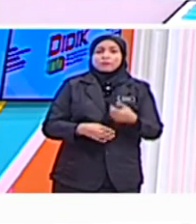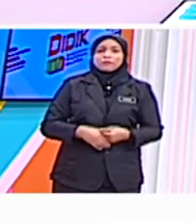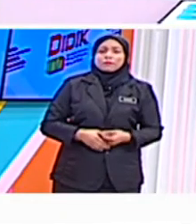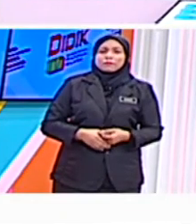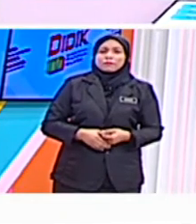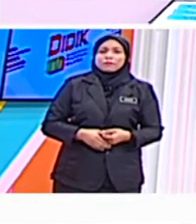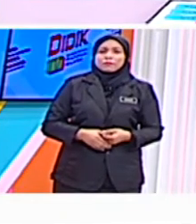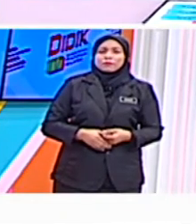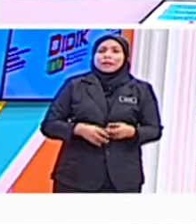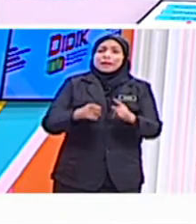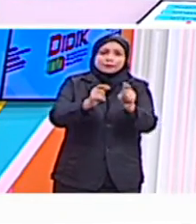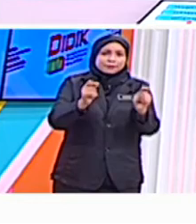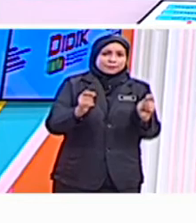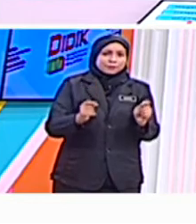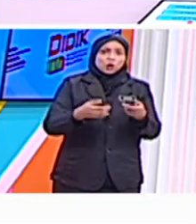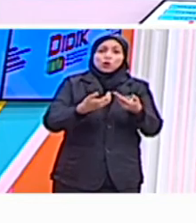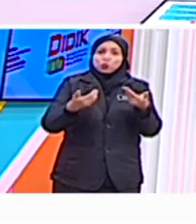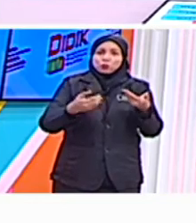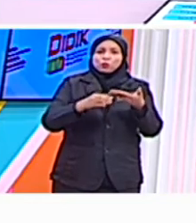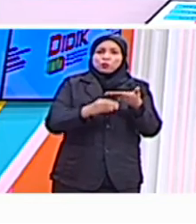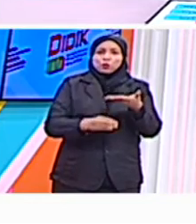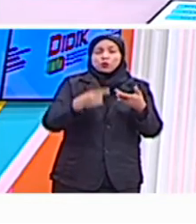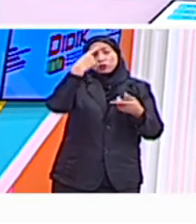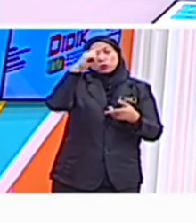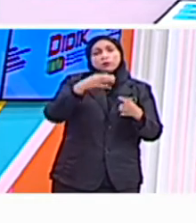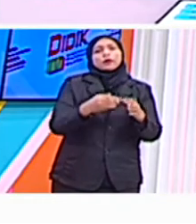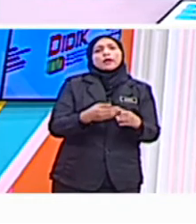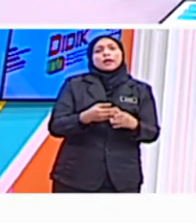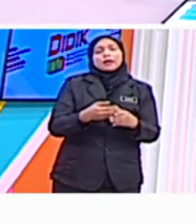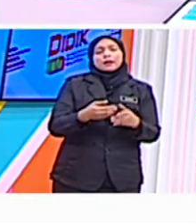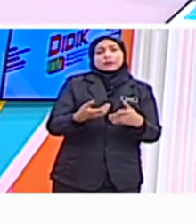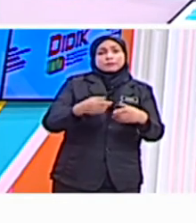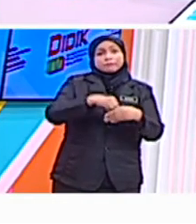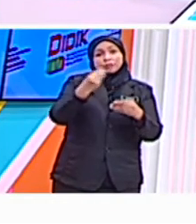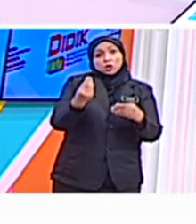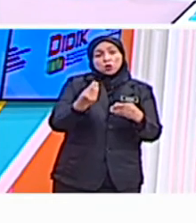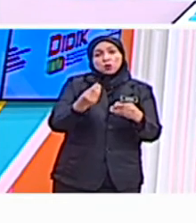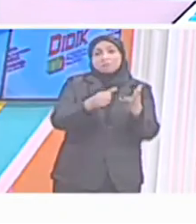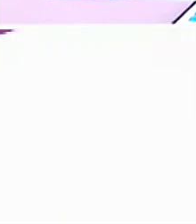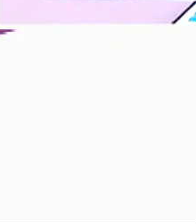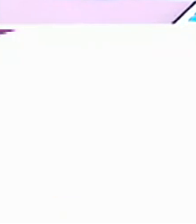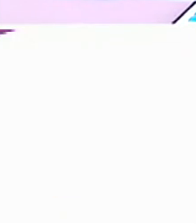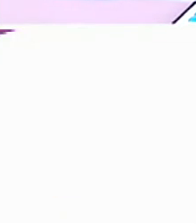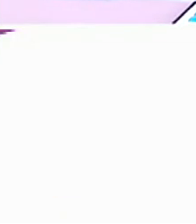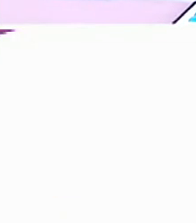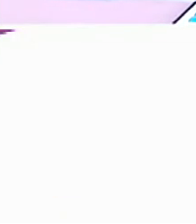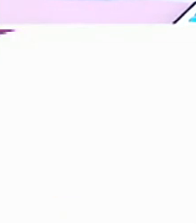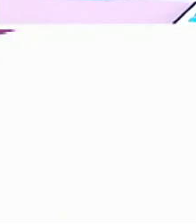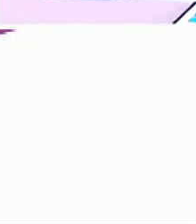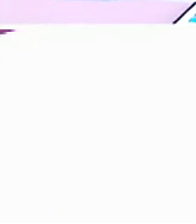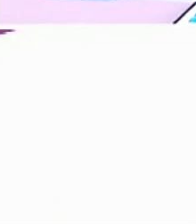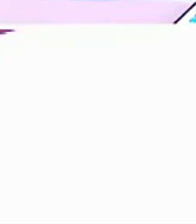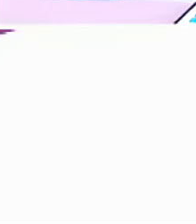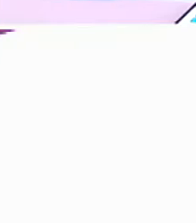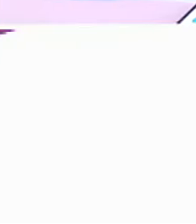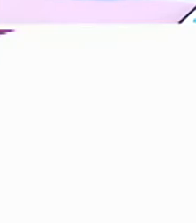yang tempat untuk keluar najis. Okey. Okey, yang punggung yang di yang yang dekat luar ajalah. Cikgu